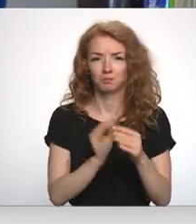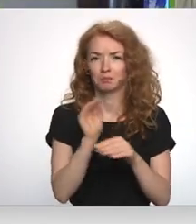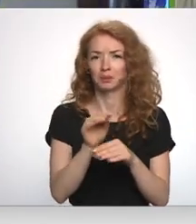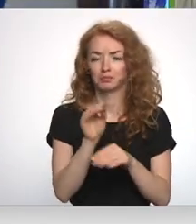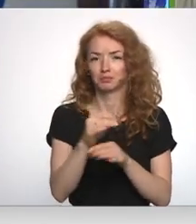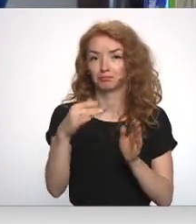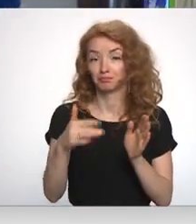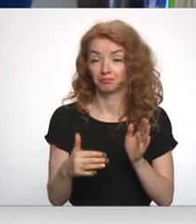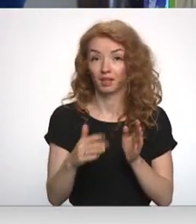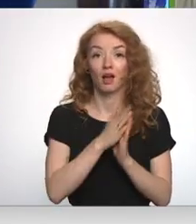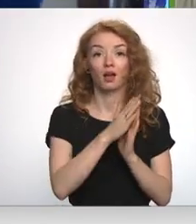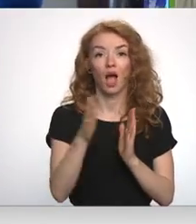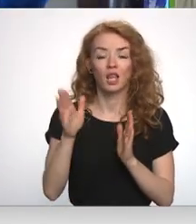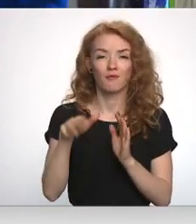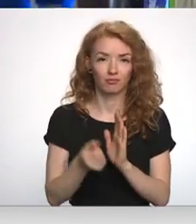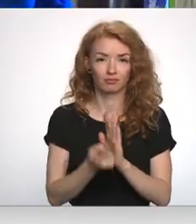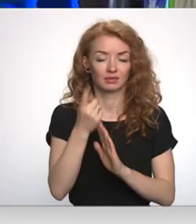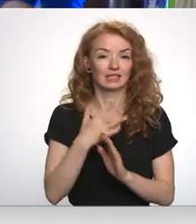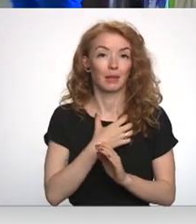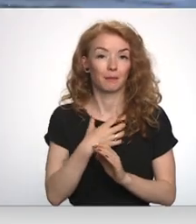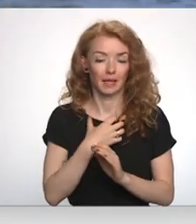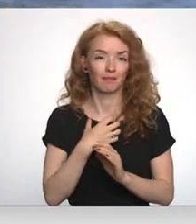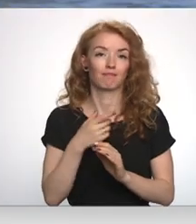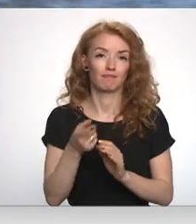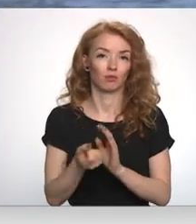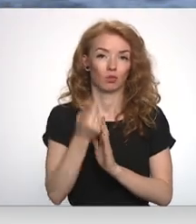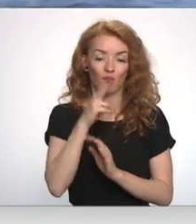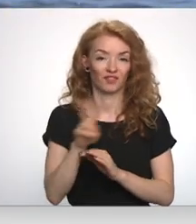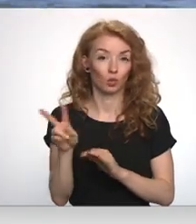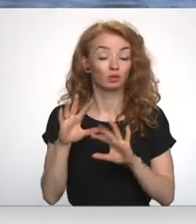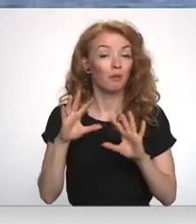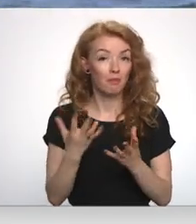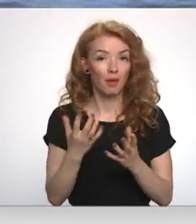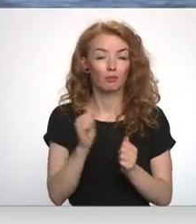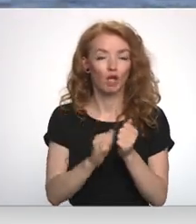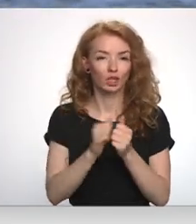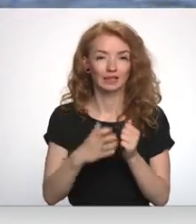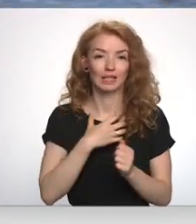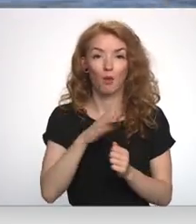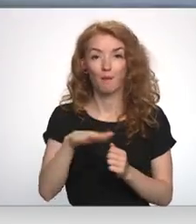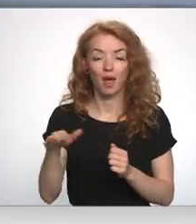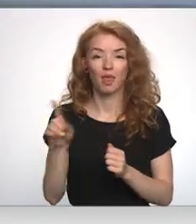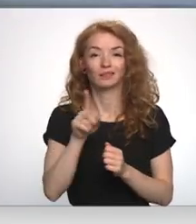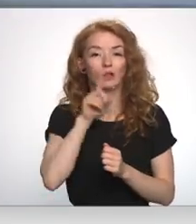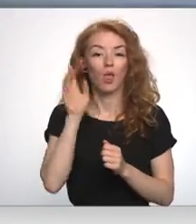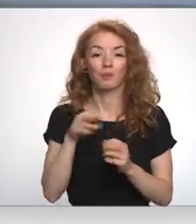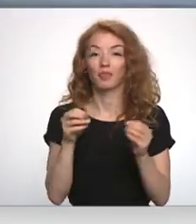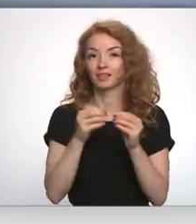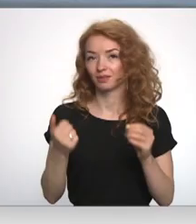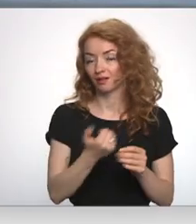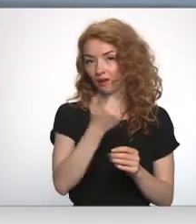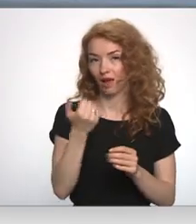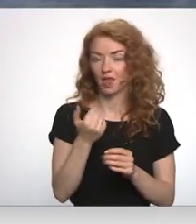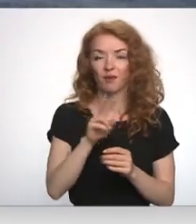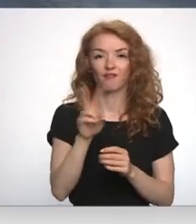papildināts. Ikvienam var attīstīties slimība, ko izraisa šis vīrus. Tomēr biežāk slimo bērni, kuri jaunāki par 10 gadiem.